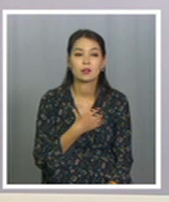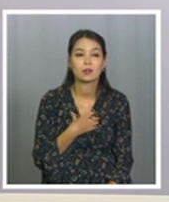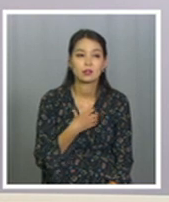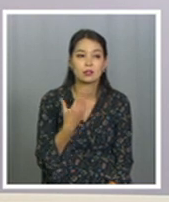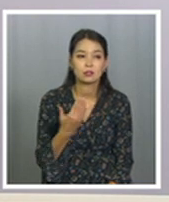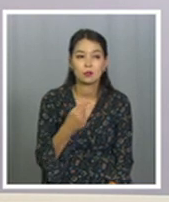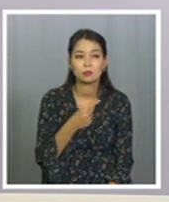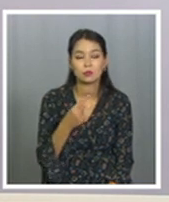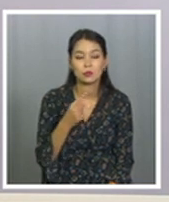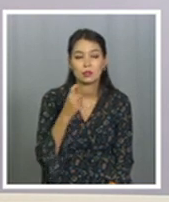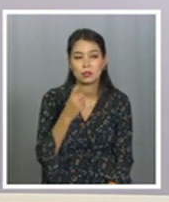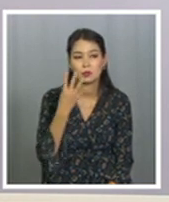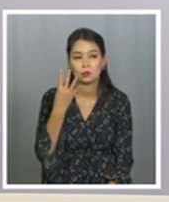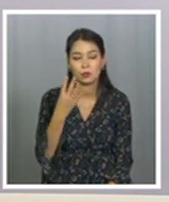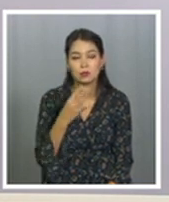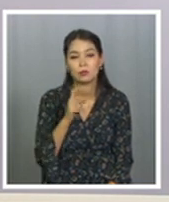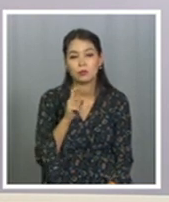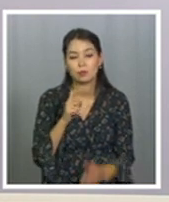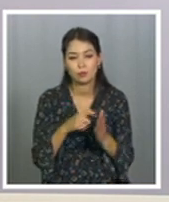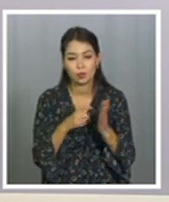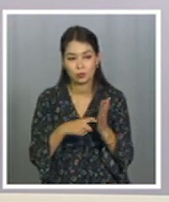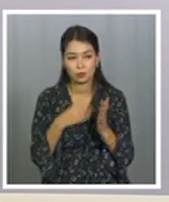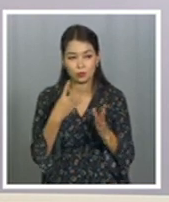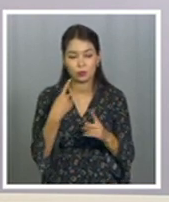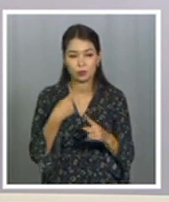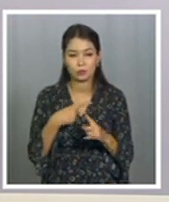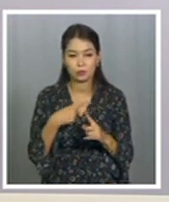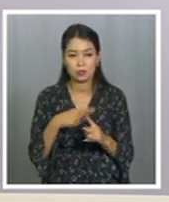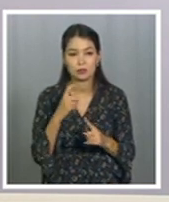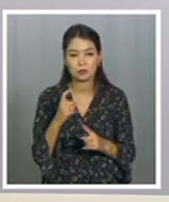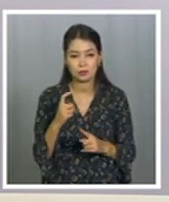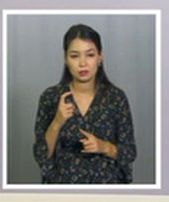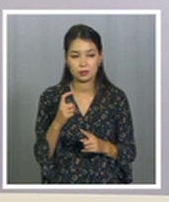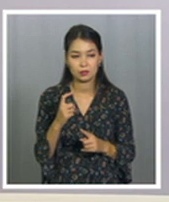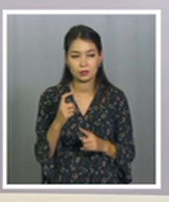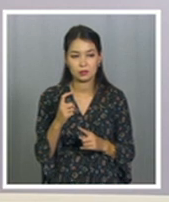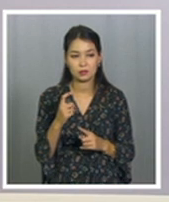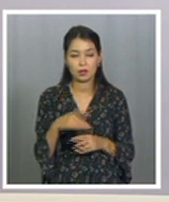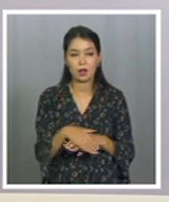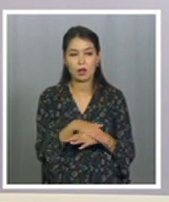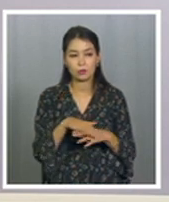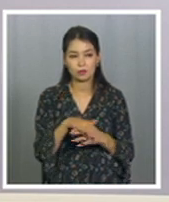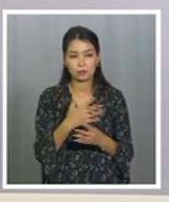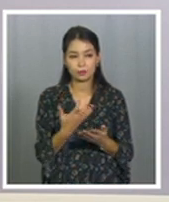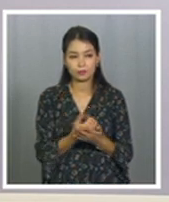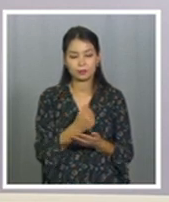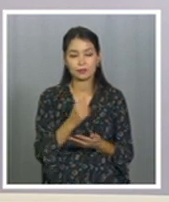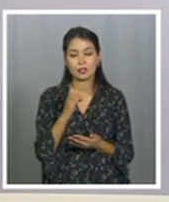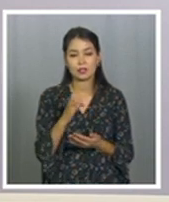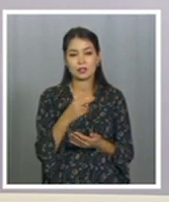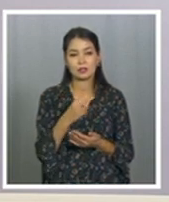x-тің 4 дәрежесі бөлінген 4 қосылған x. аудан тапса, S тең